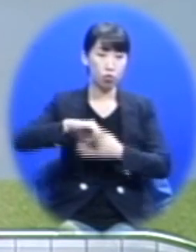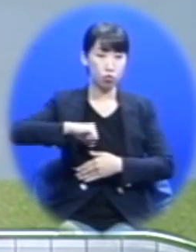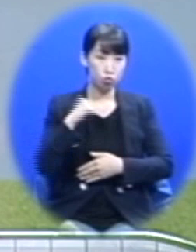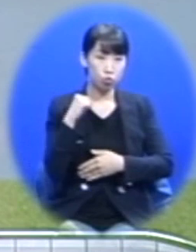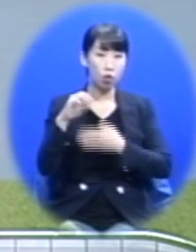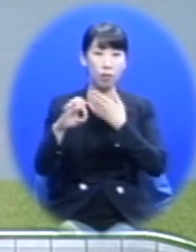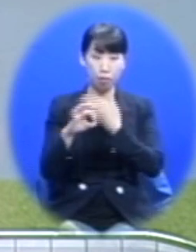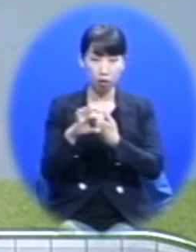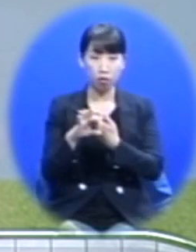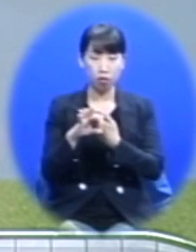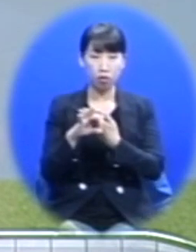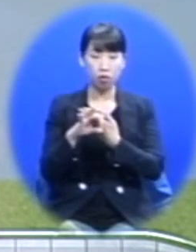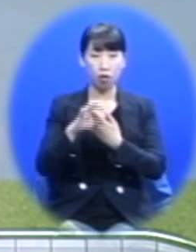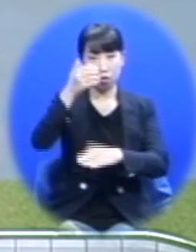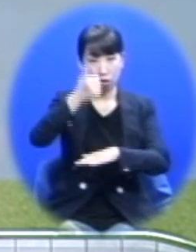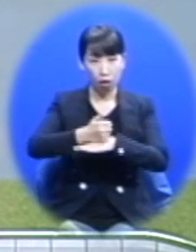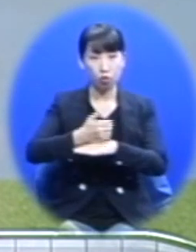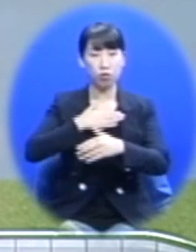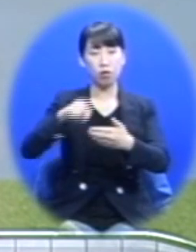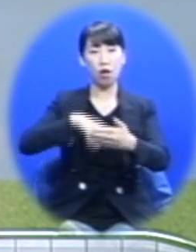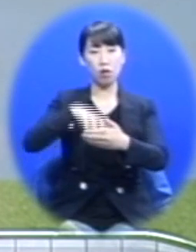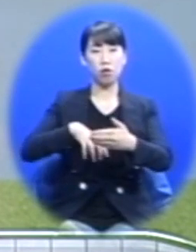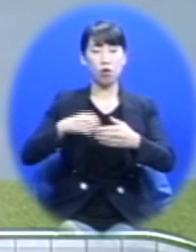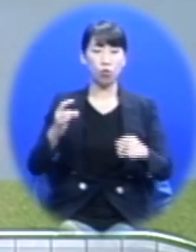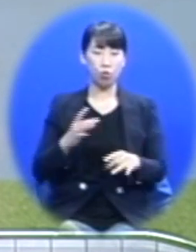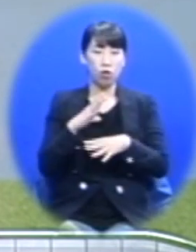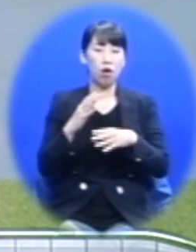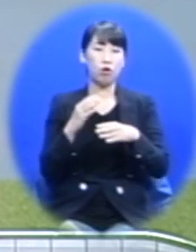나가면 그러면 우리 안에 너무나 놀라운 역사가 일어납니다.